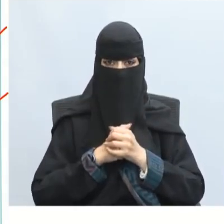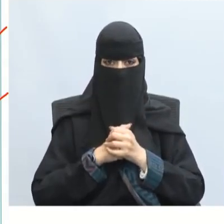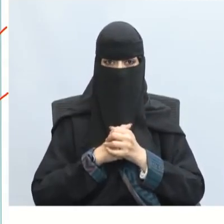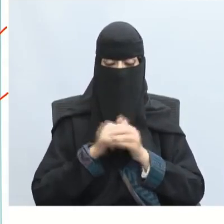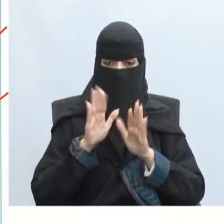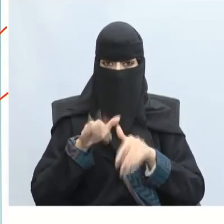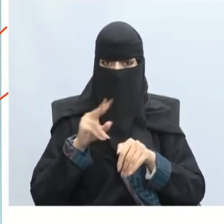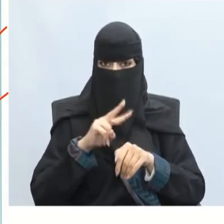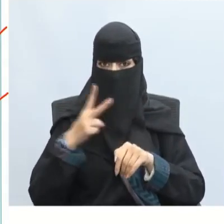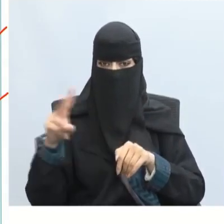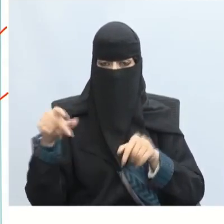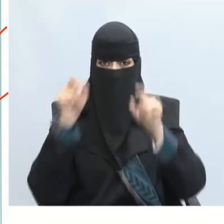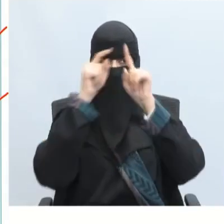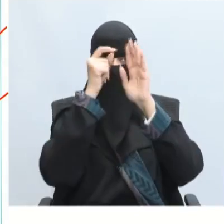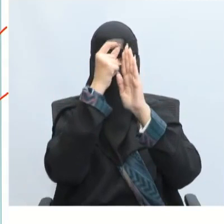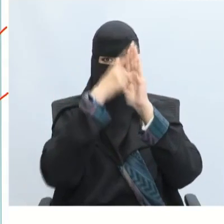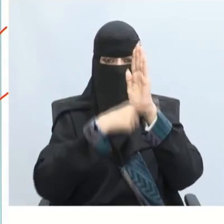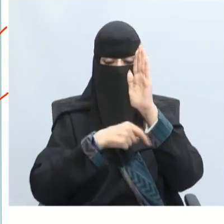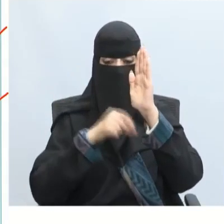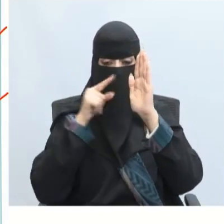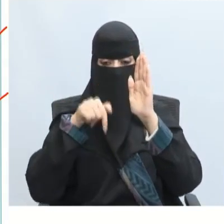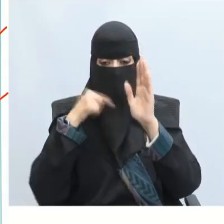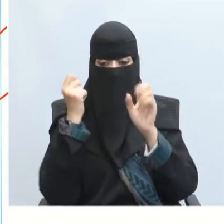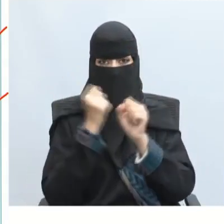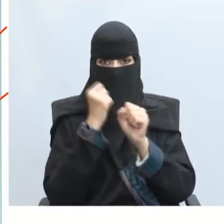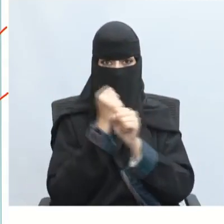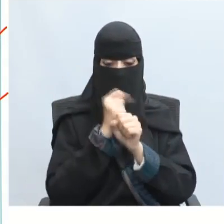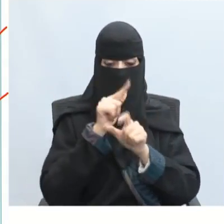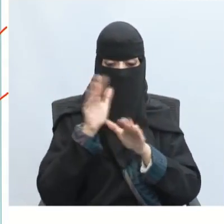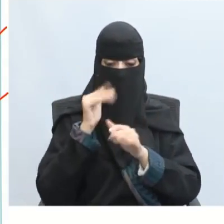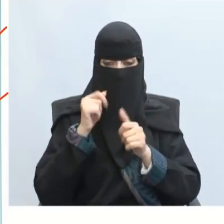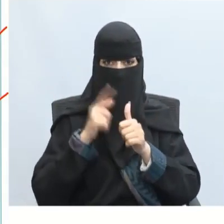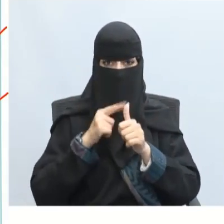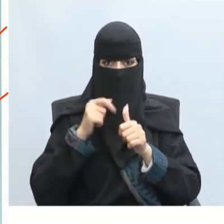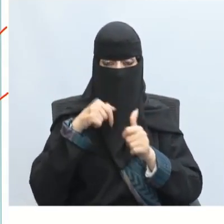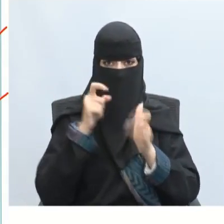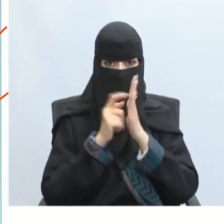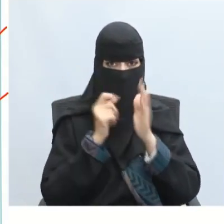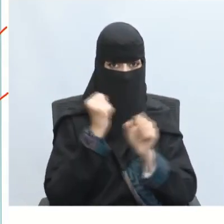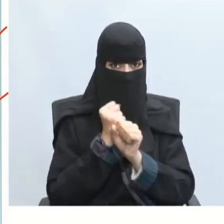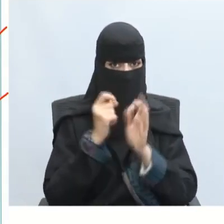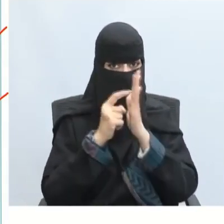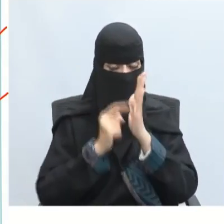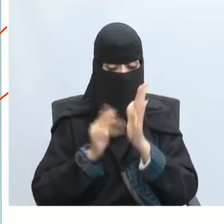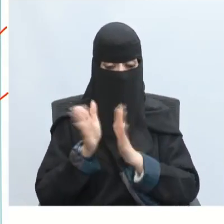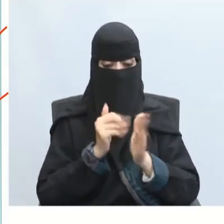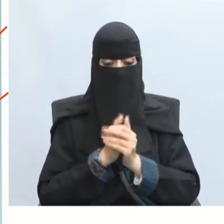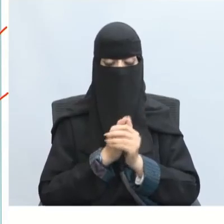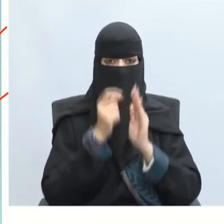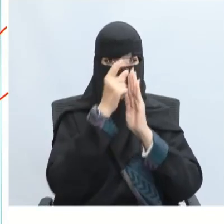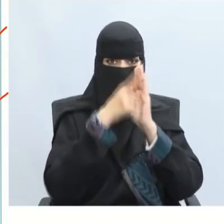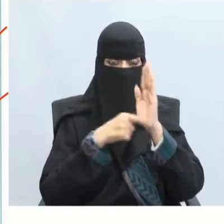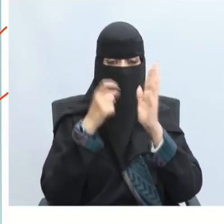صار عندنا انواع اللوائح لوائح تنفيذيه لتطبيق النظام